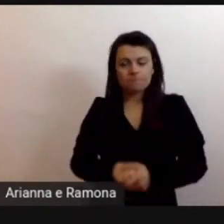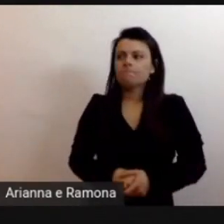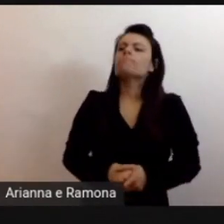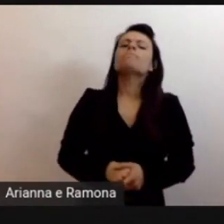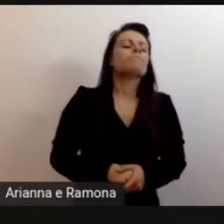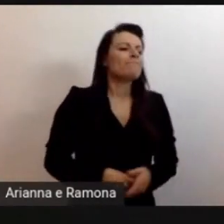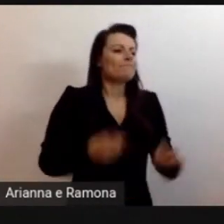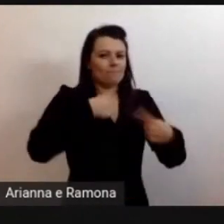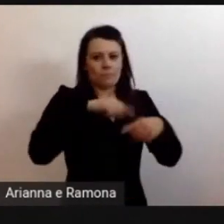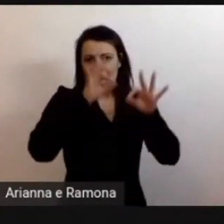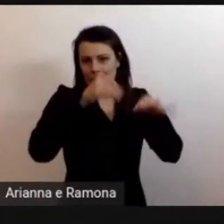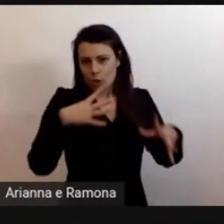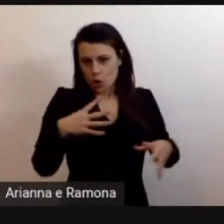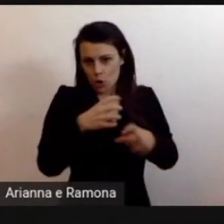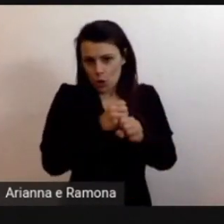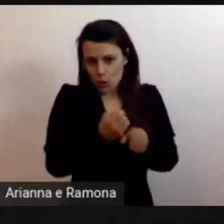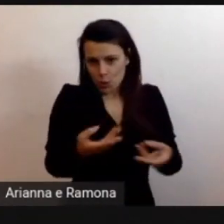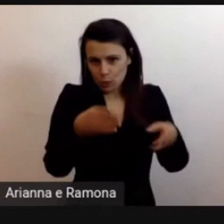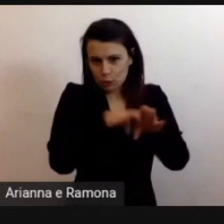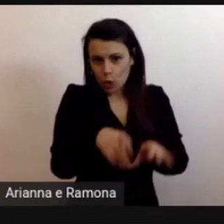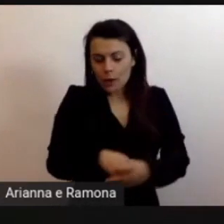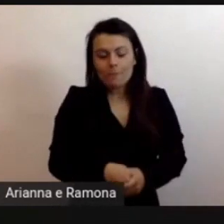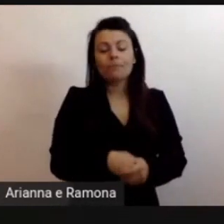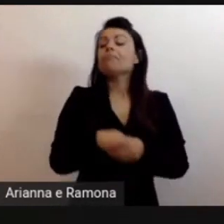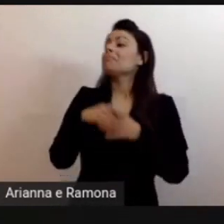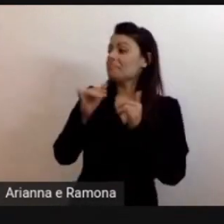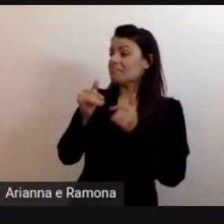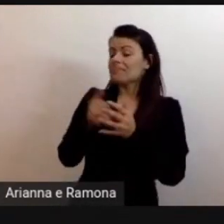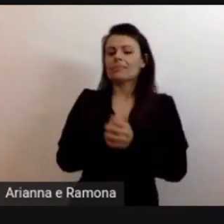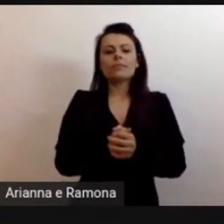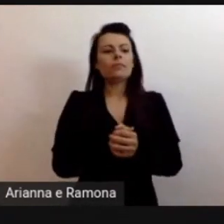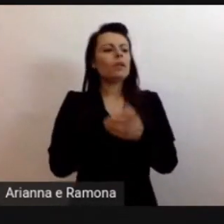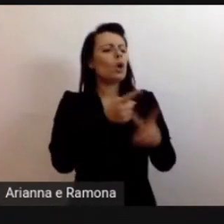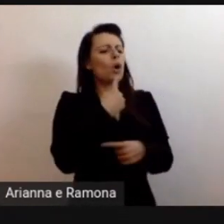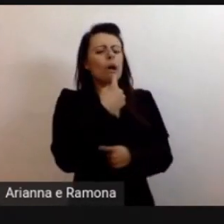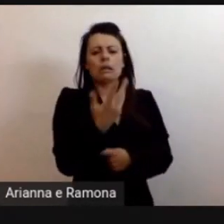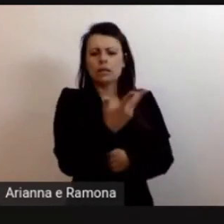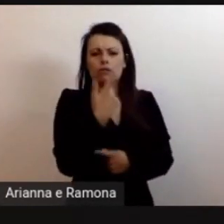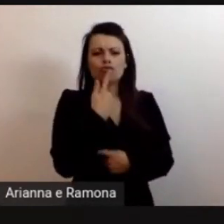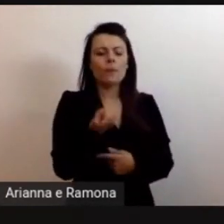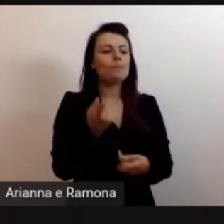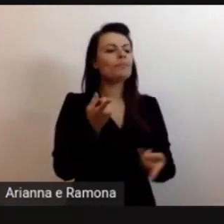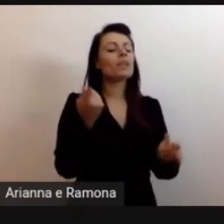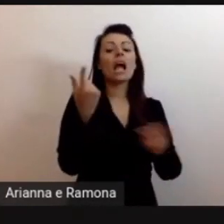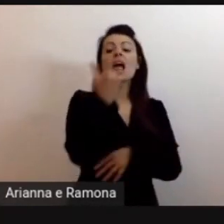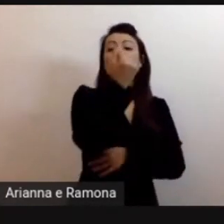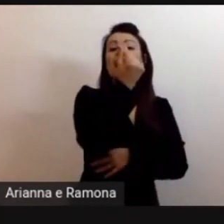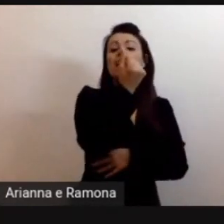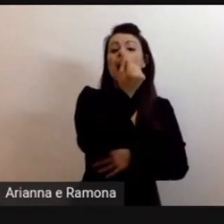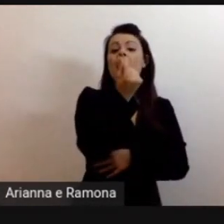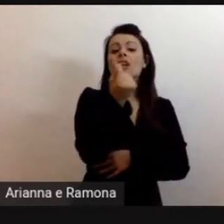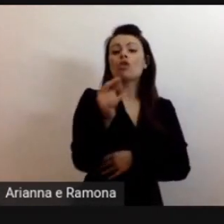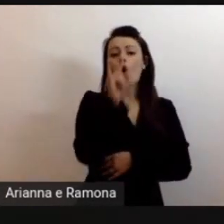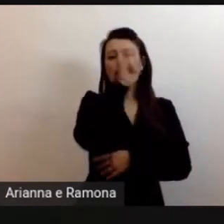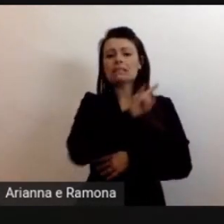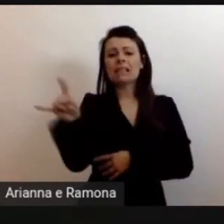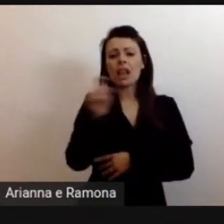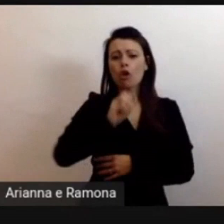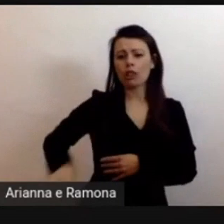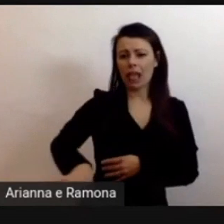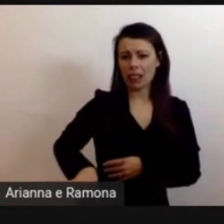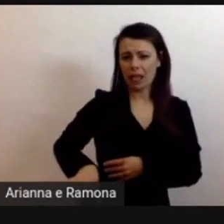conclusione allora conclude e il denaro sterco del demonio che è stato per la prima volta